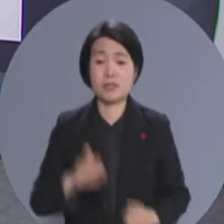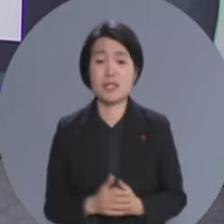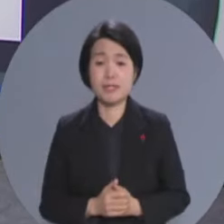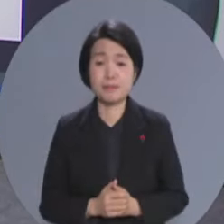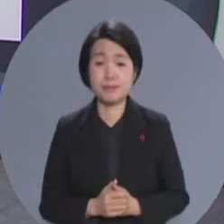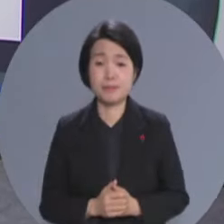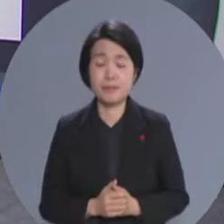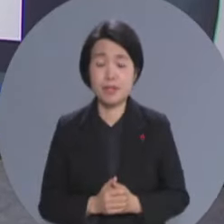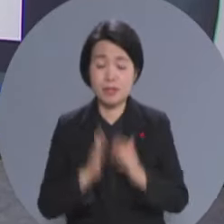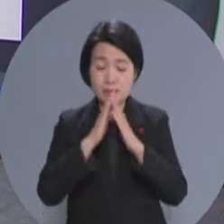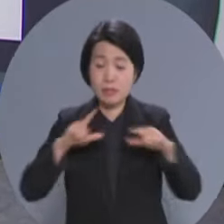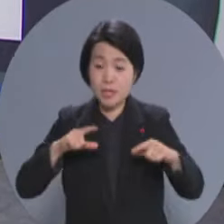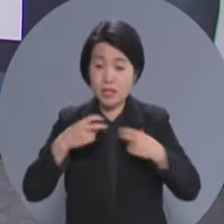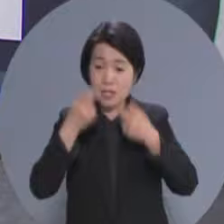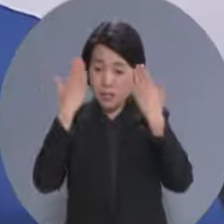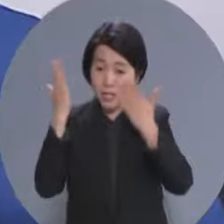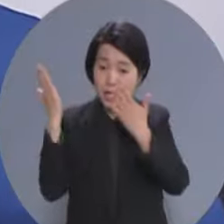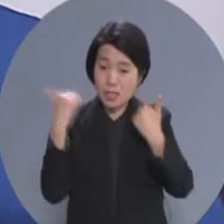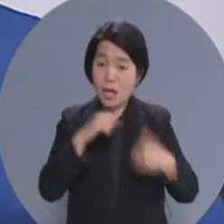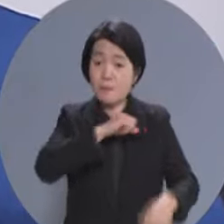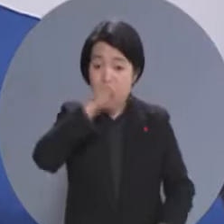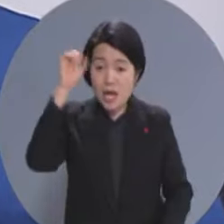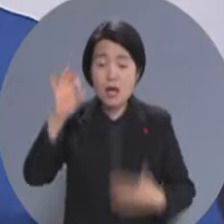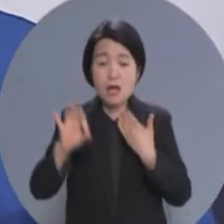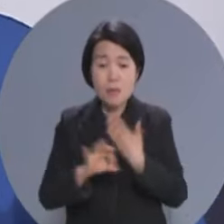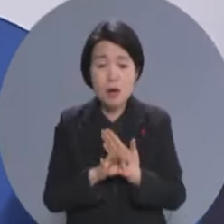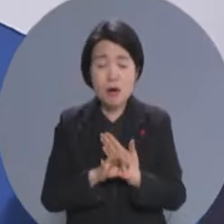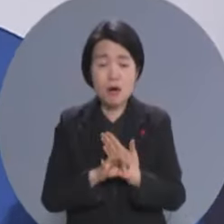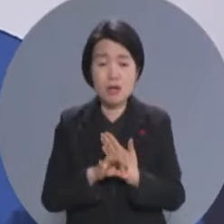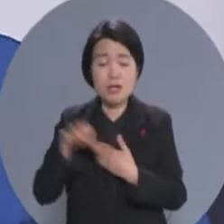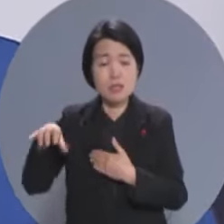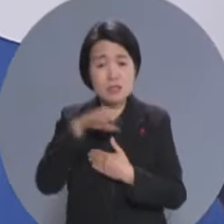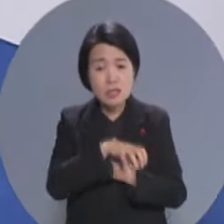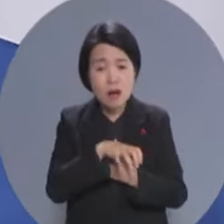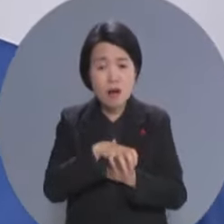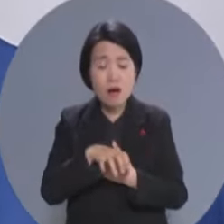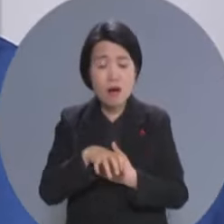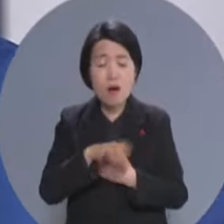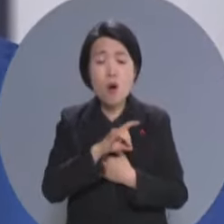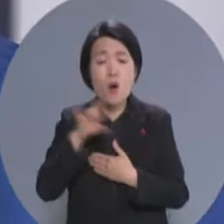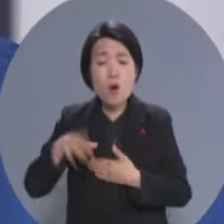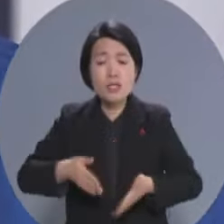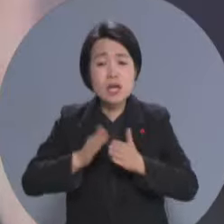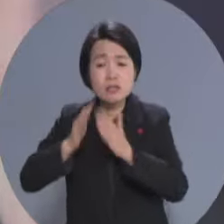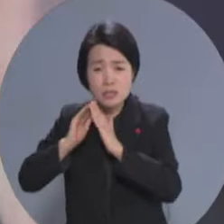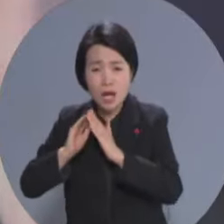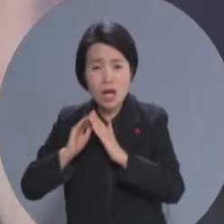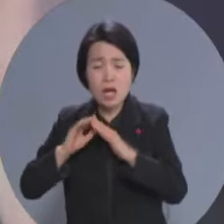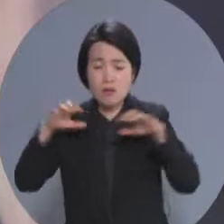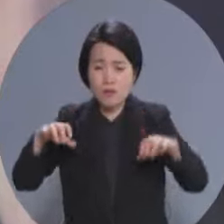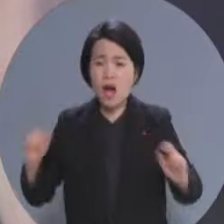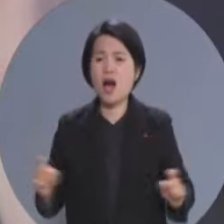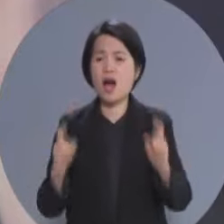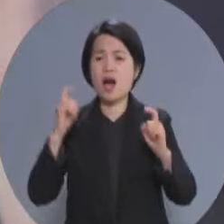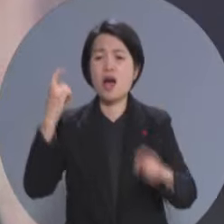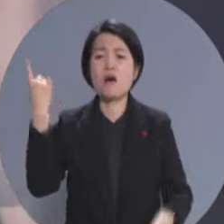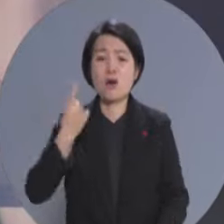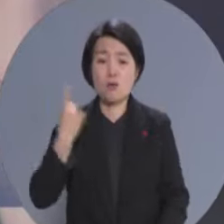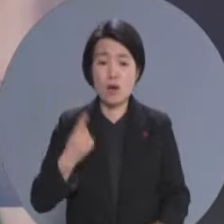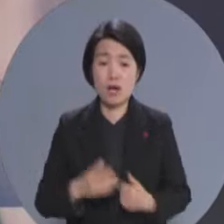전남 의대 유치가 성사되더라도 또다시 동서지역 갈등이 반복될 것이라고 주장하고 있습니다 처음에 뭐 의대